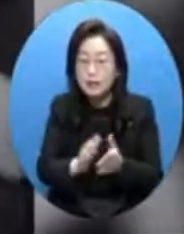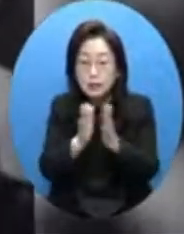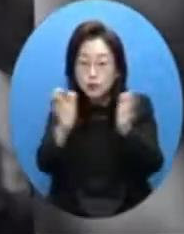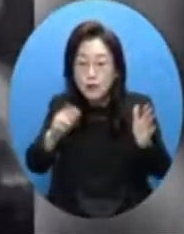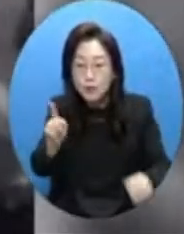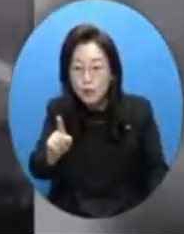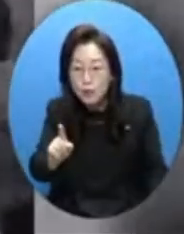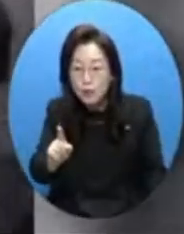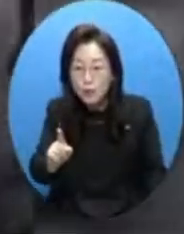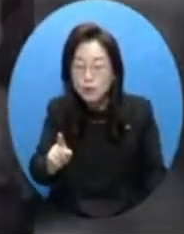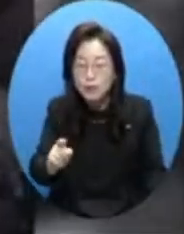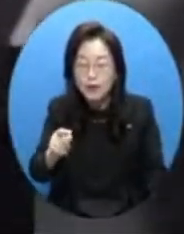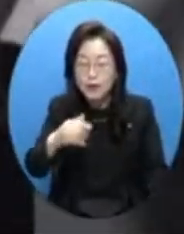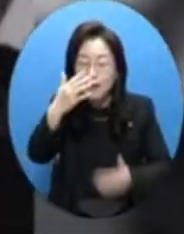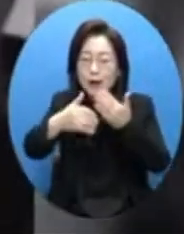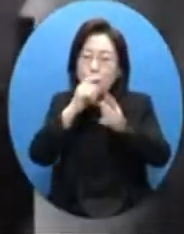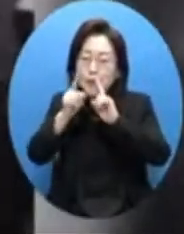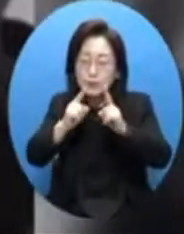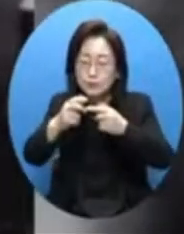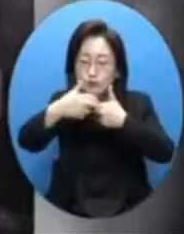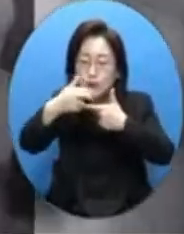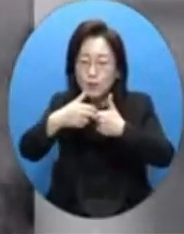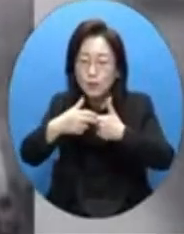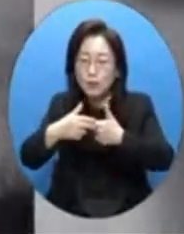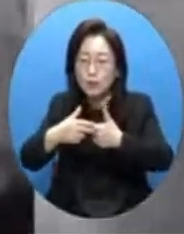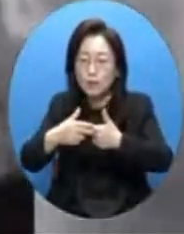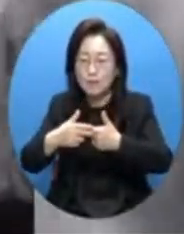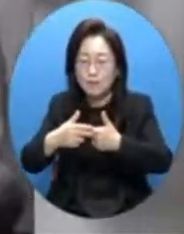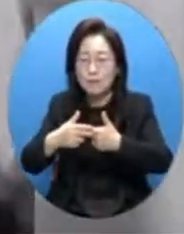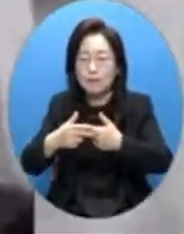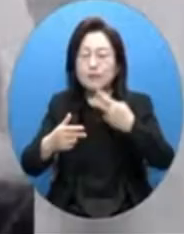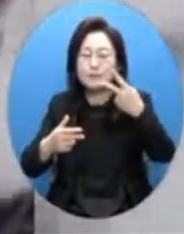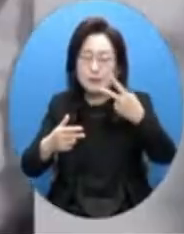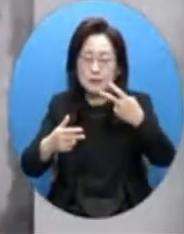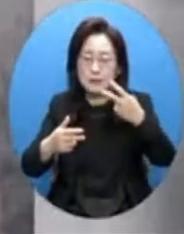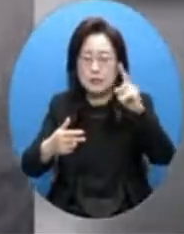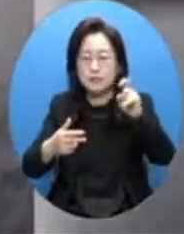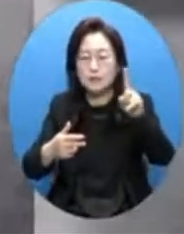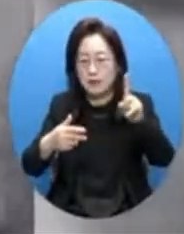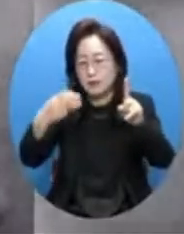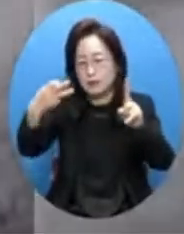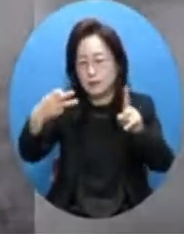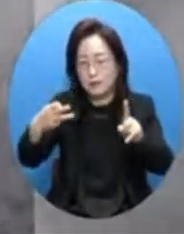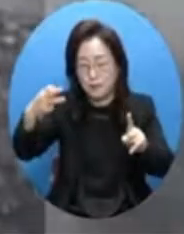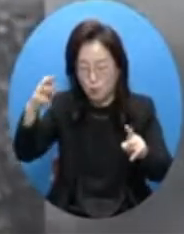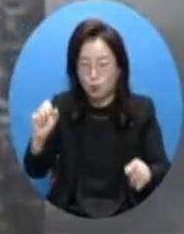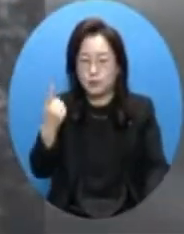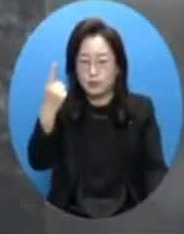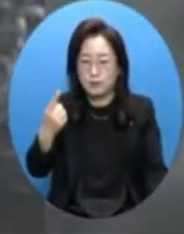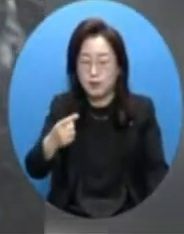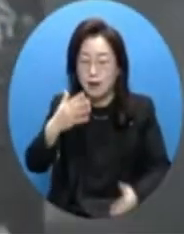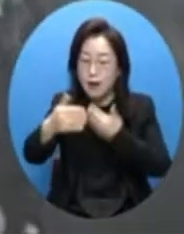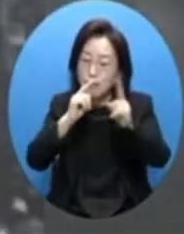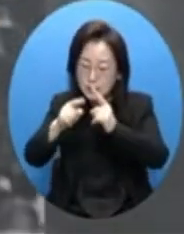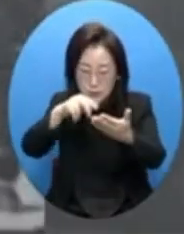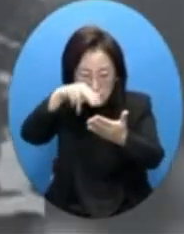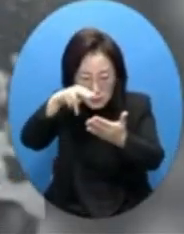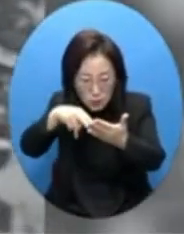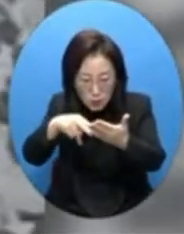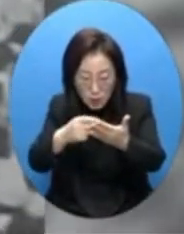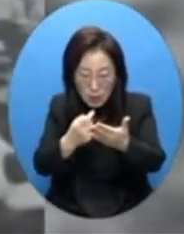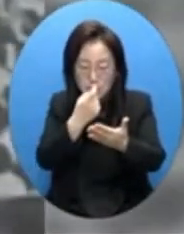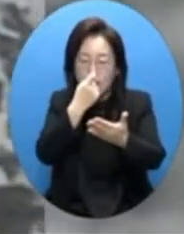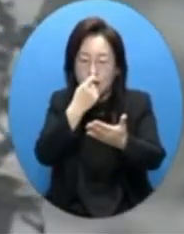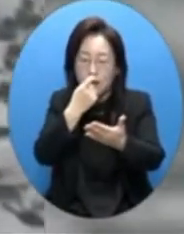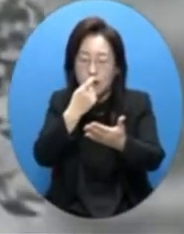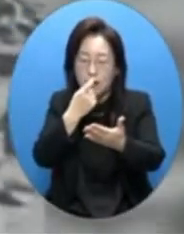말씀 누가복음 11장 13절로부터 출발한 것입니다 말씀 하나가 그렇게 그의 사역을 완전히